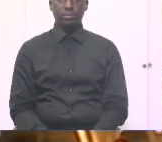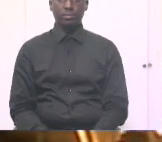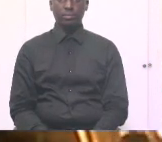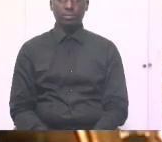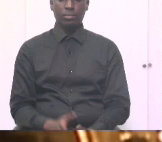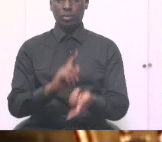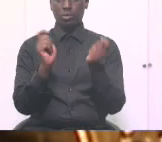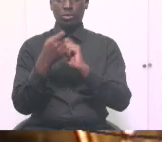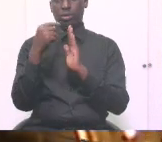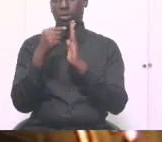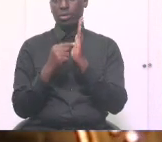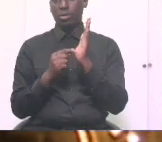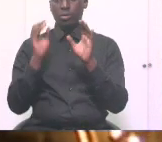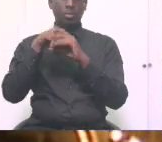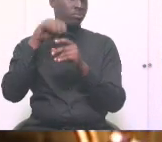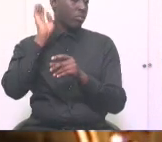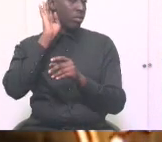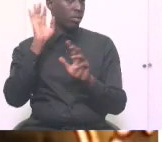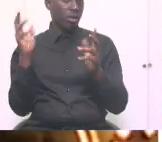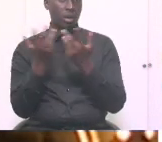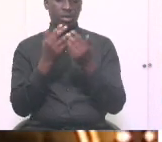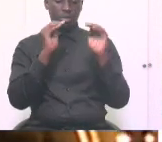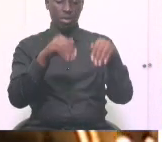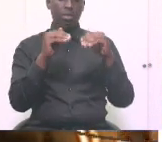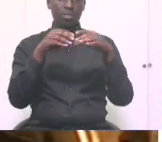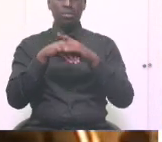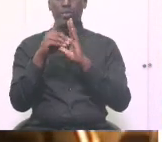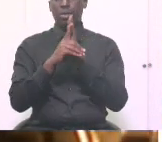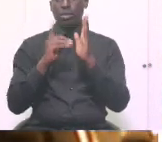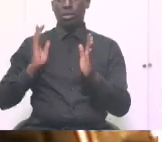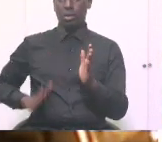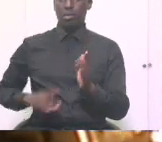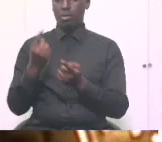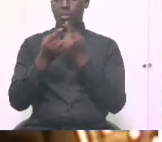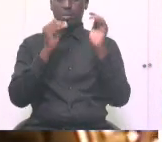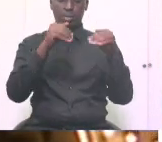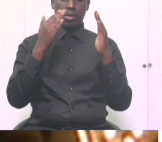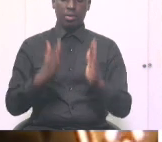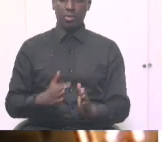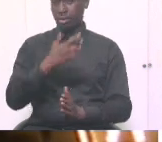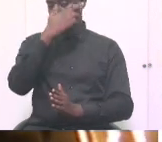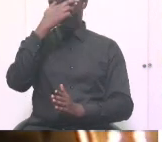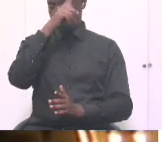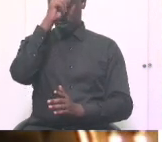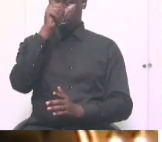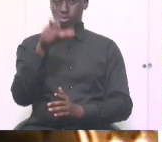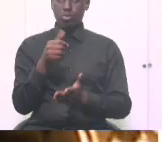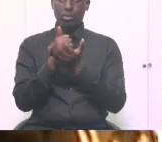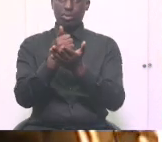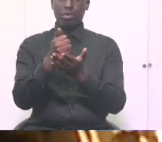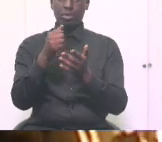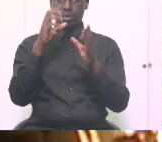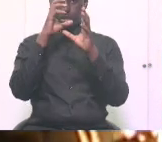duhindura ingingo twerekeze mu makuru ajyanye n'ubuhinzi aho mu karere ka Huye bamwe mu bahinzi bibaza uzabahoza amarira baterwa